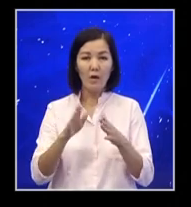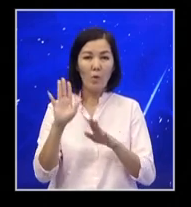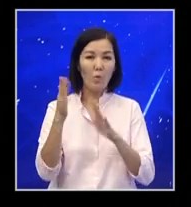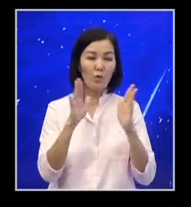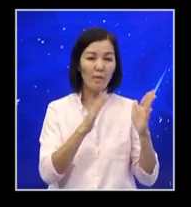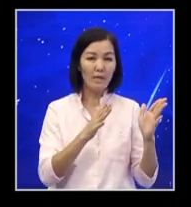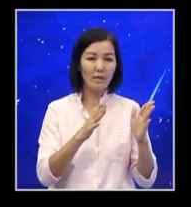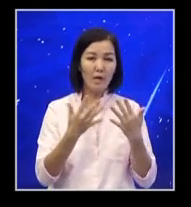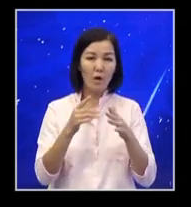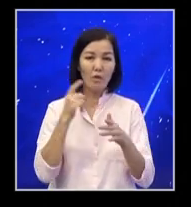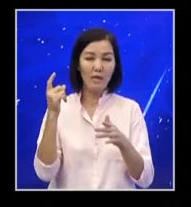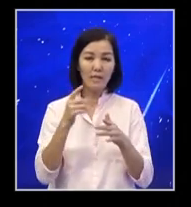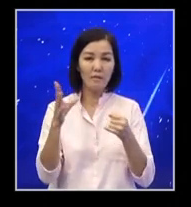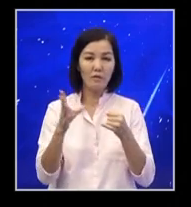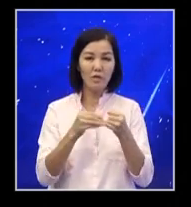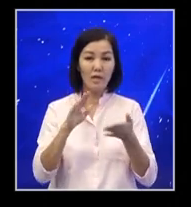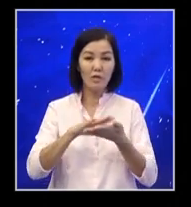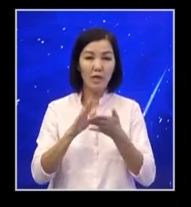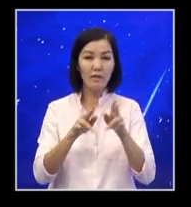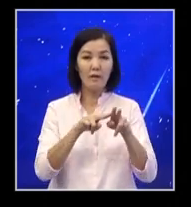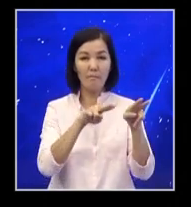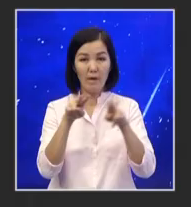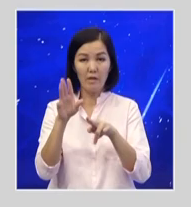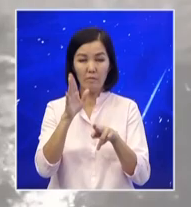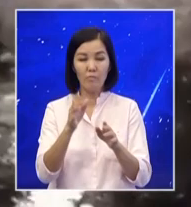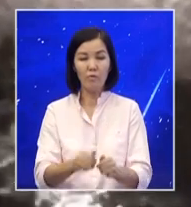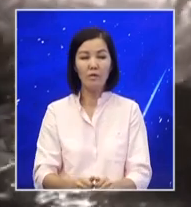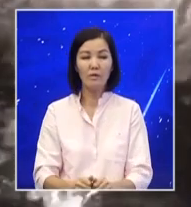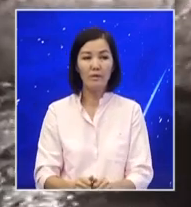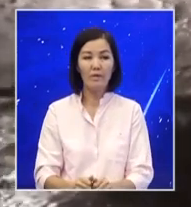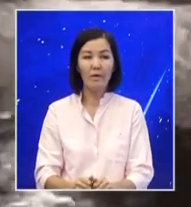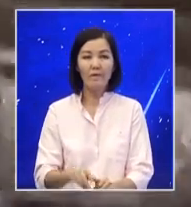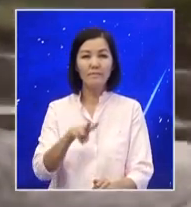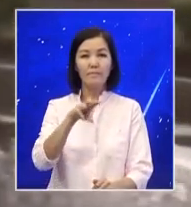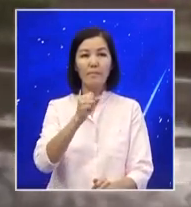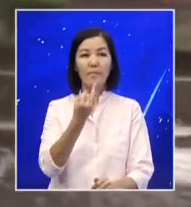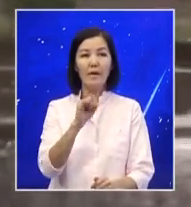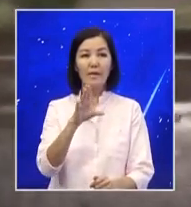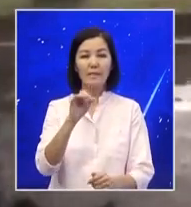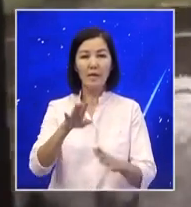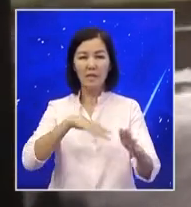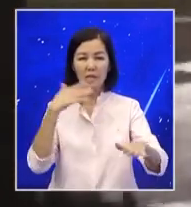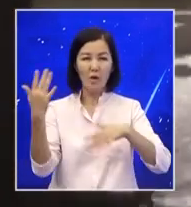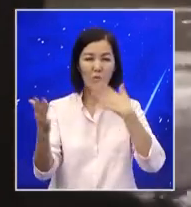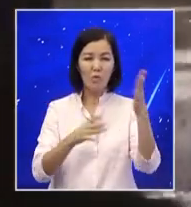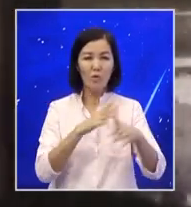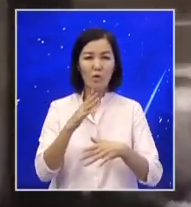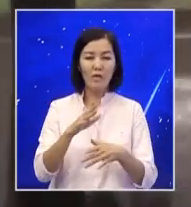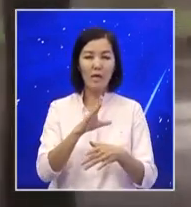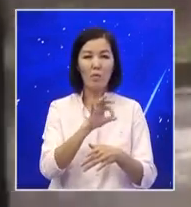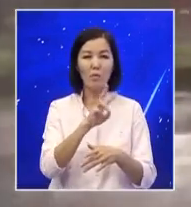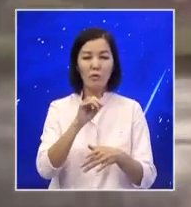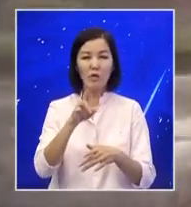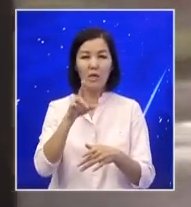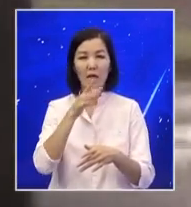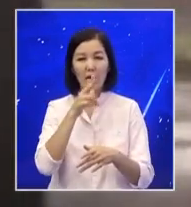және ауыл шаруашылық жерлерінің жағдайын бақылайтын болады. Майсак таулы Жапониядан оңтүстік Кореяға жетті.